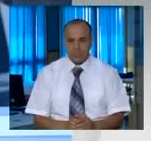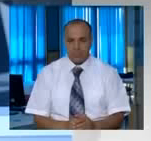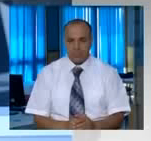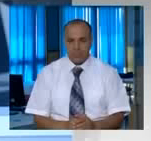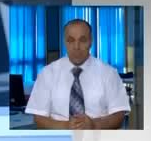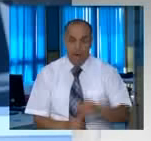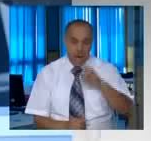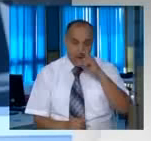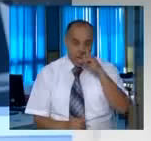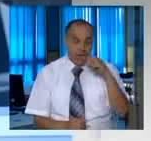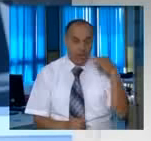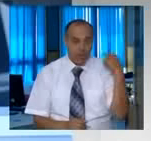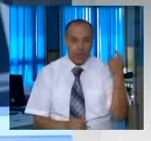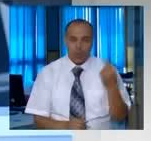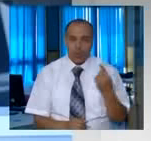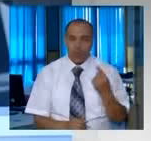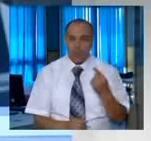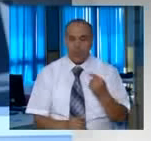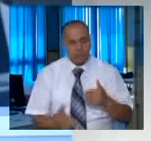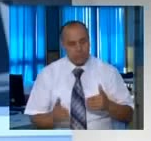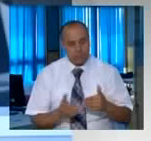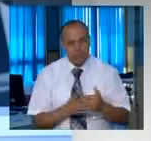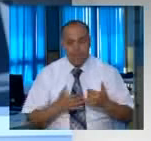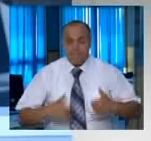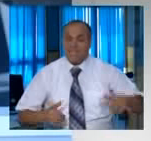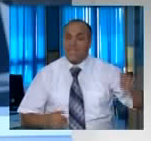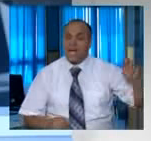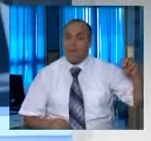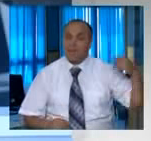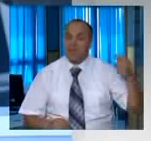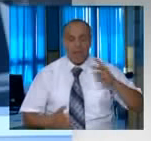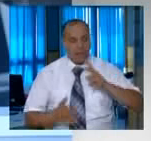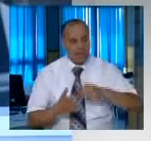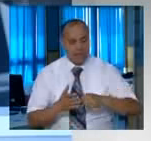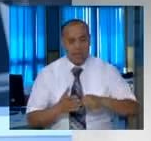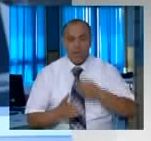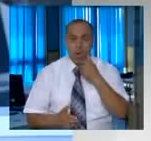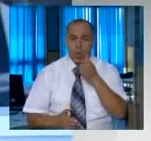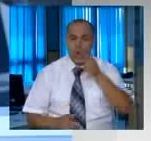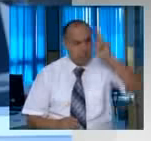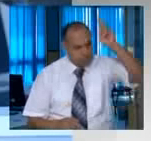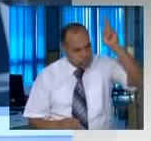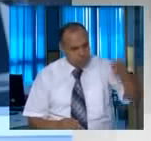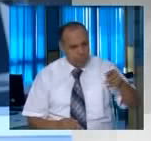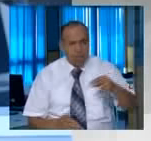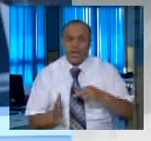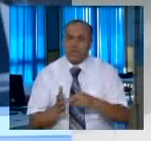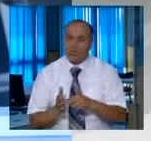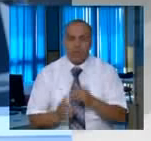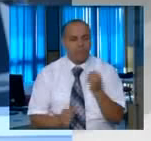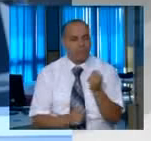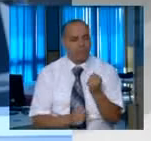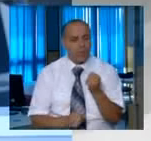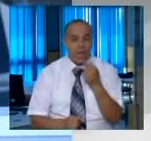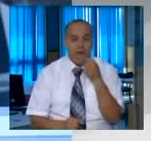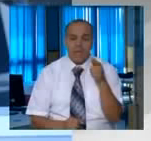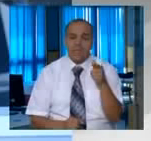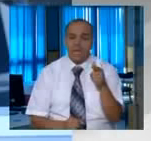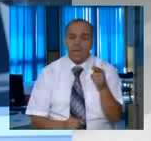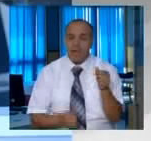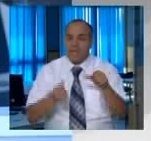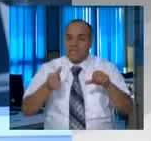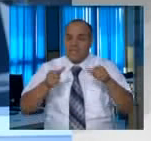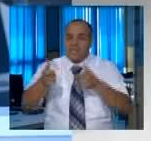عربيا ودوليا، لم يتوصل مجلس الأمن الدولي إلى اتفاق يقضي بفرض عقوبات على سوريا لاستخدامها